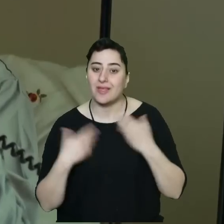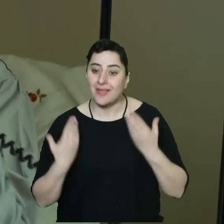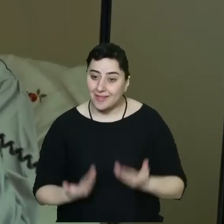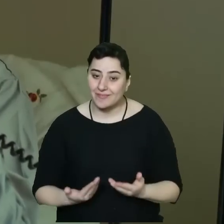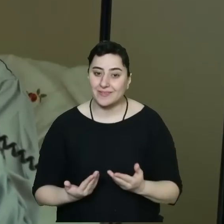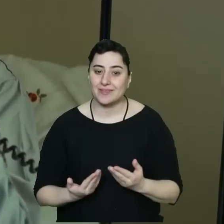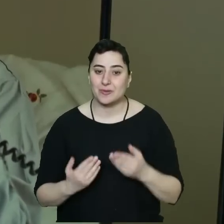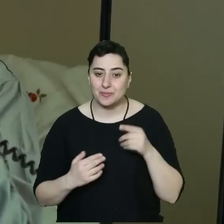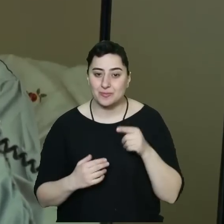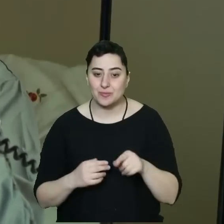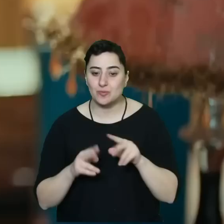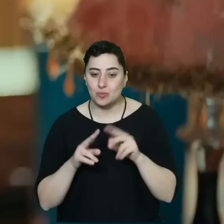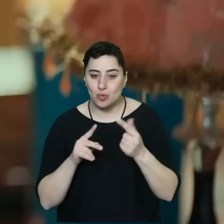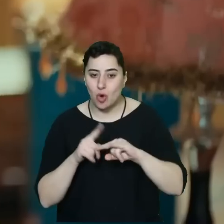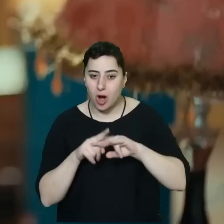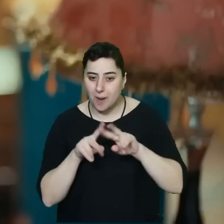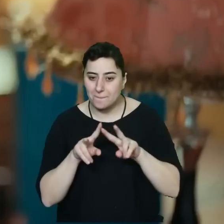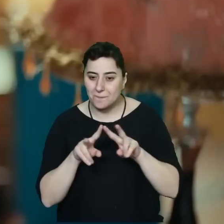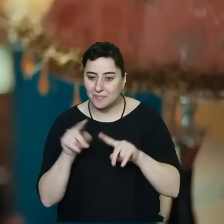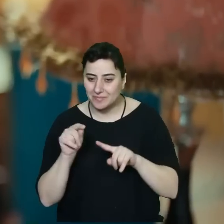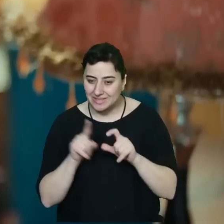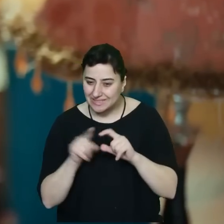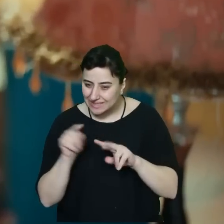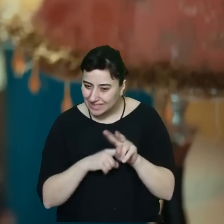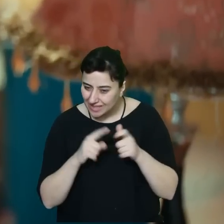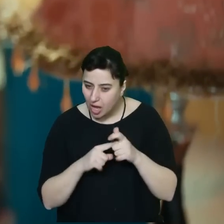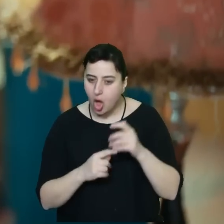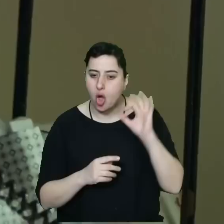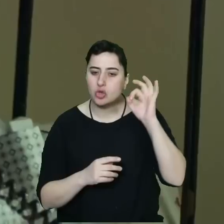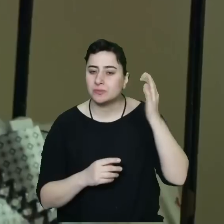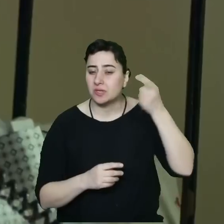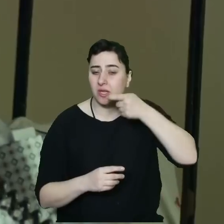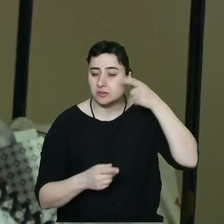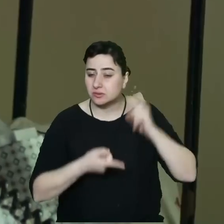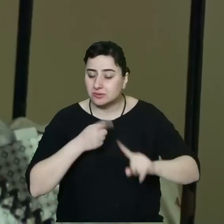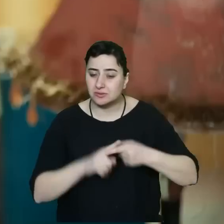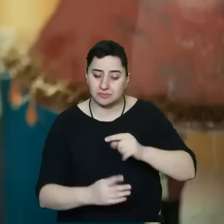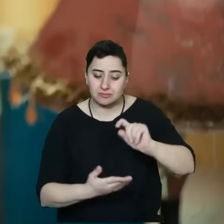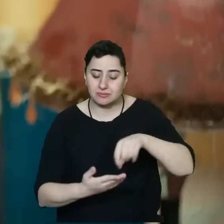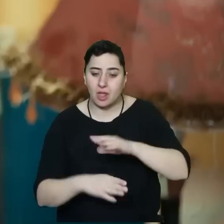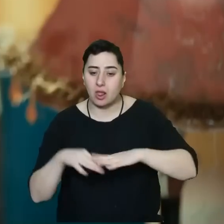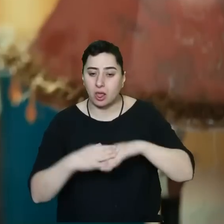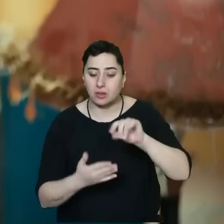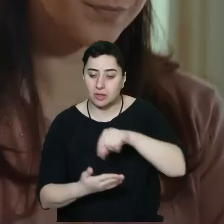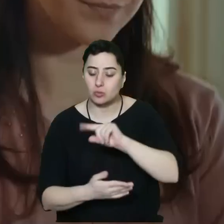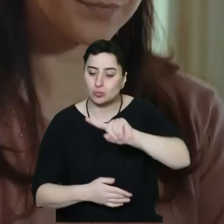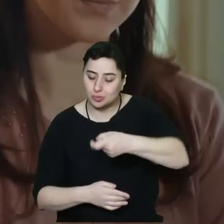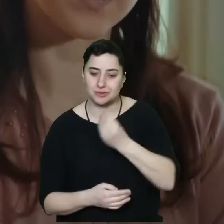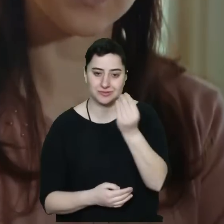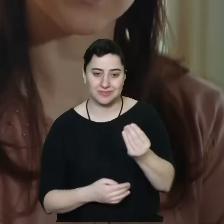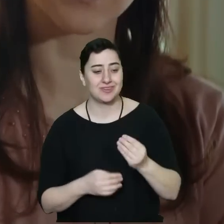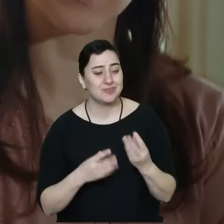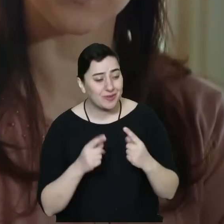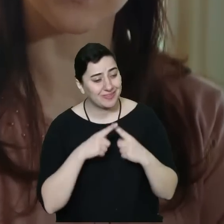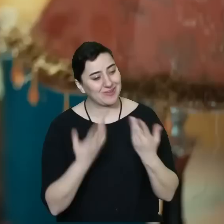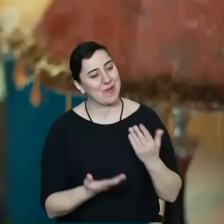Evet. Evet, Muhammediye. Onun Osmanlıca el yazmasını buldum. Sana yolluyorum. Çok teşekkür ederim Adnan. Beni